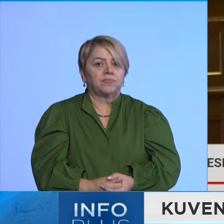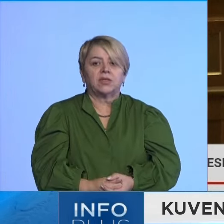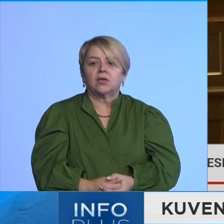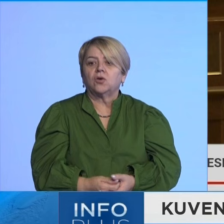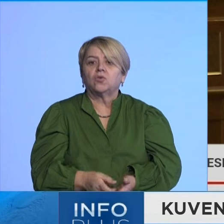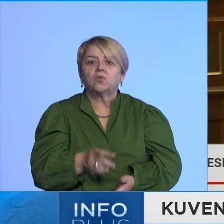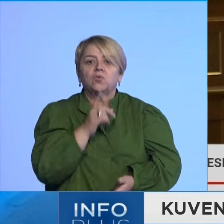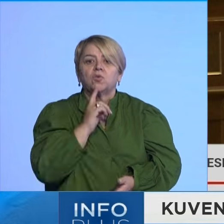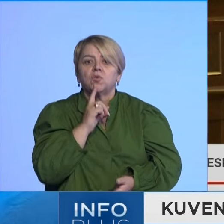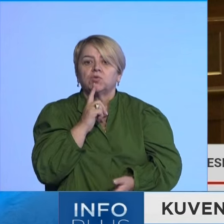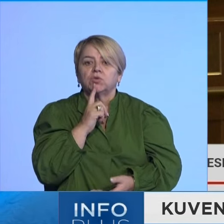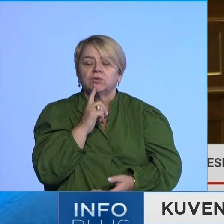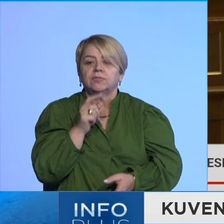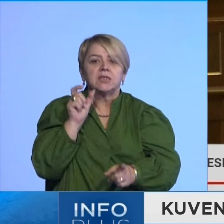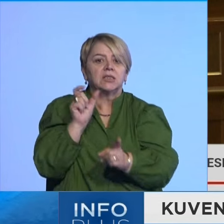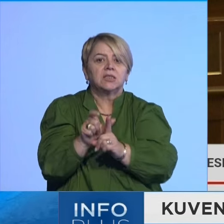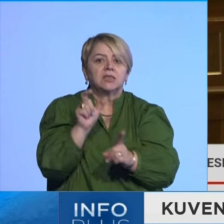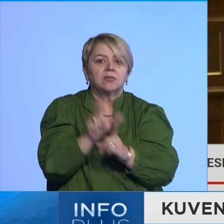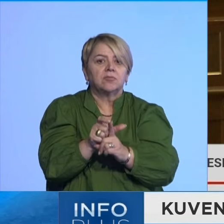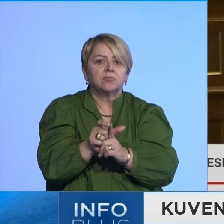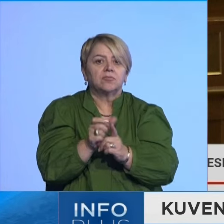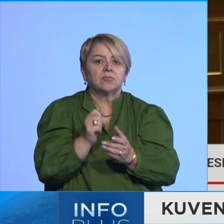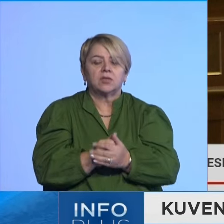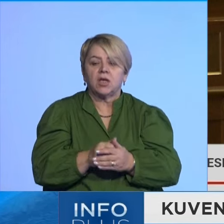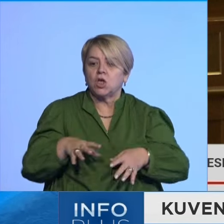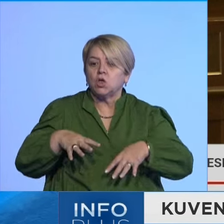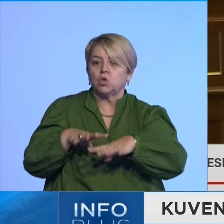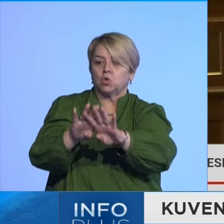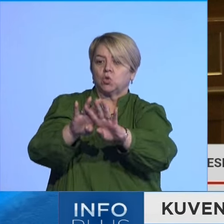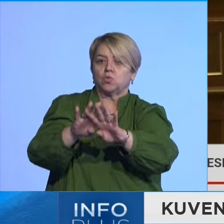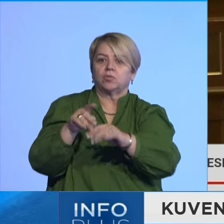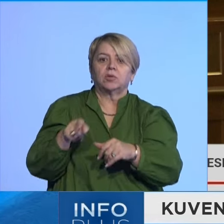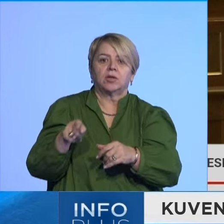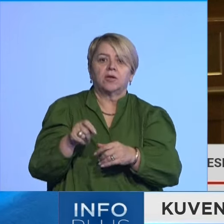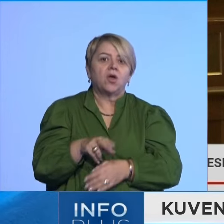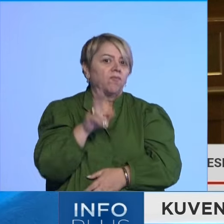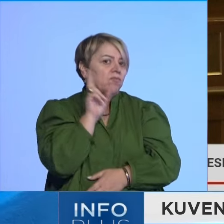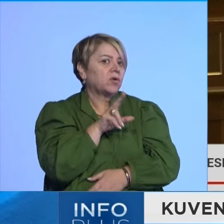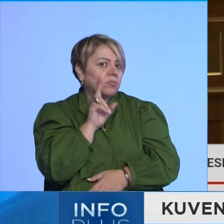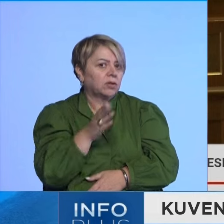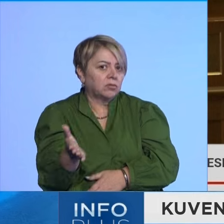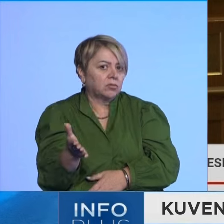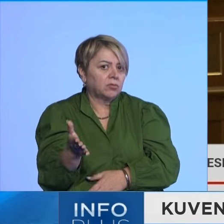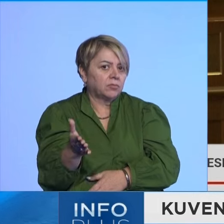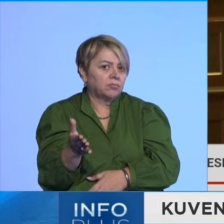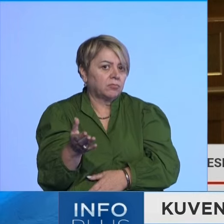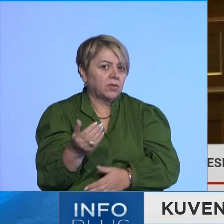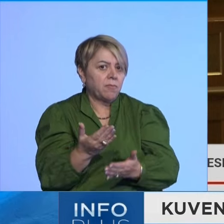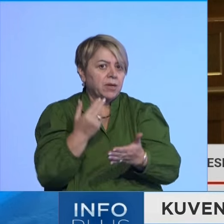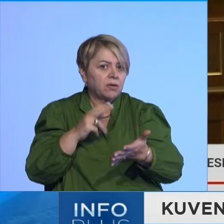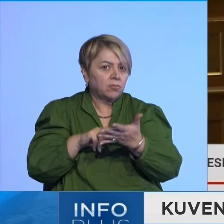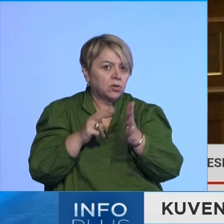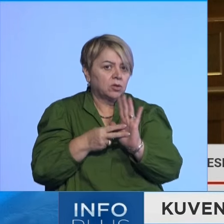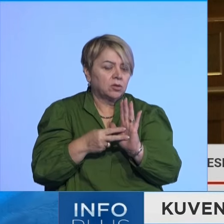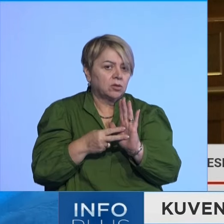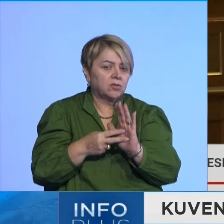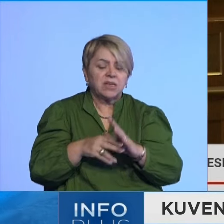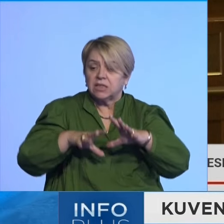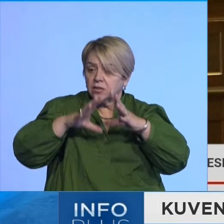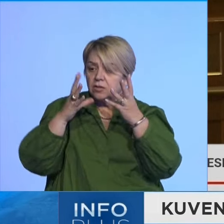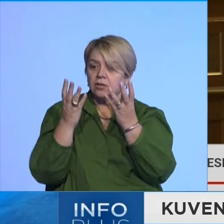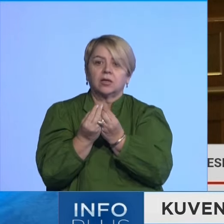Cili është ndikimi i strukturave jo formale, parapolitike, në të